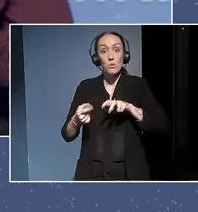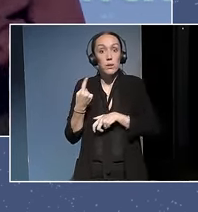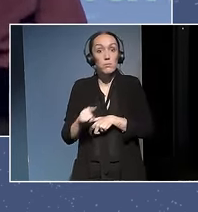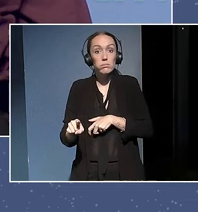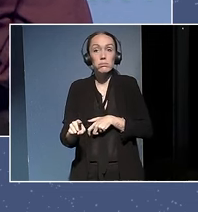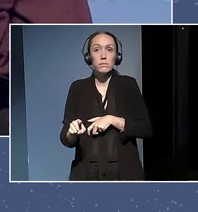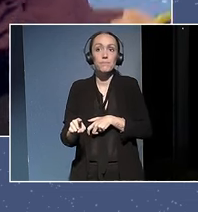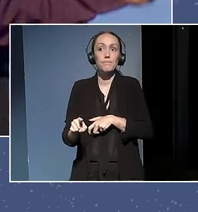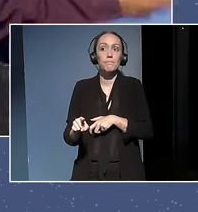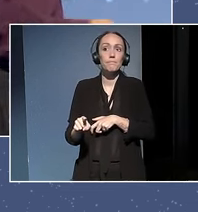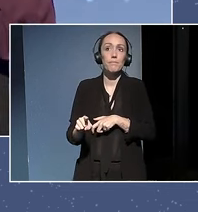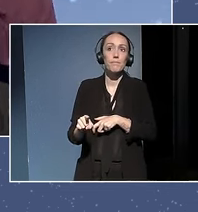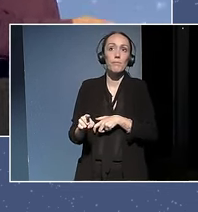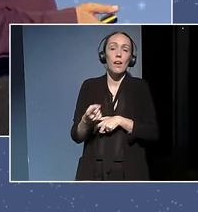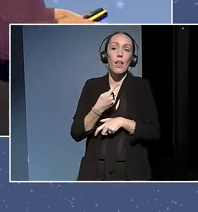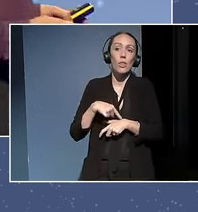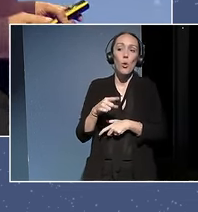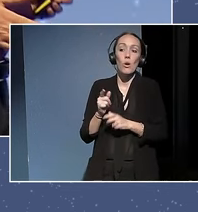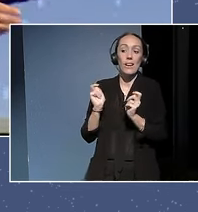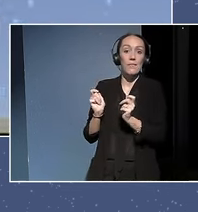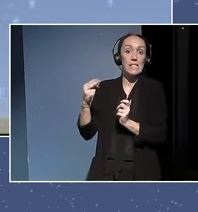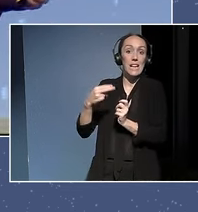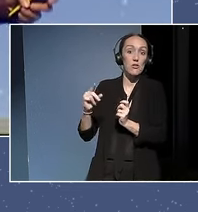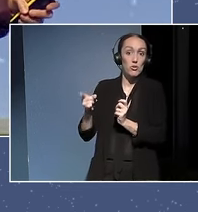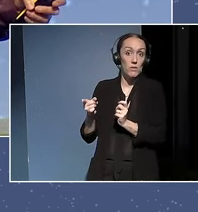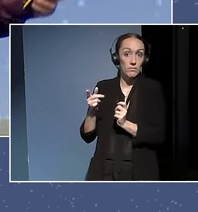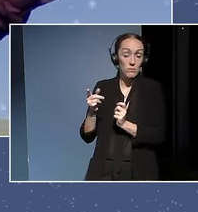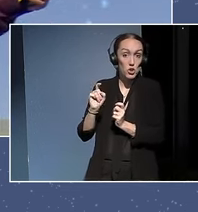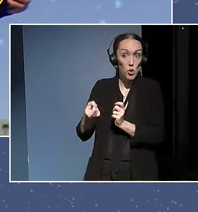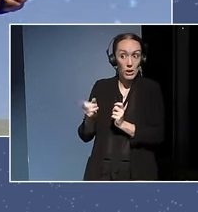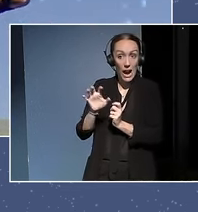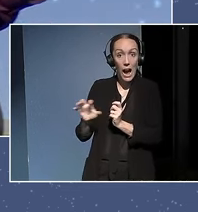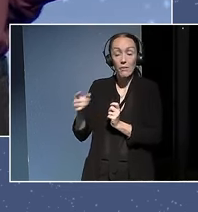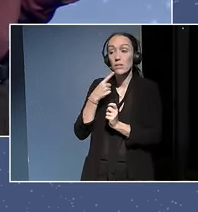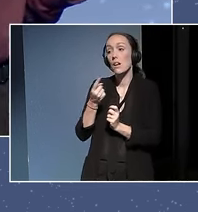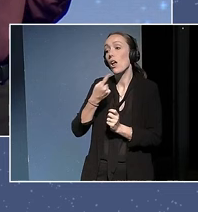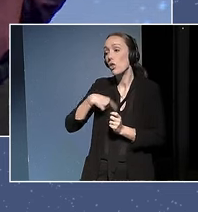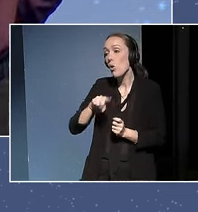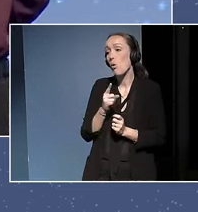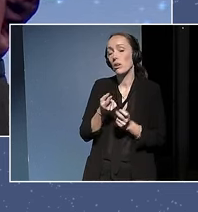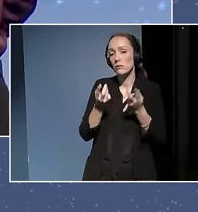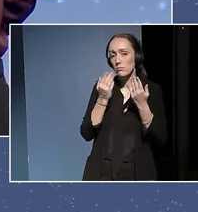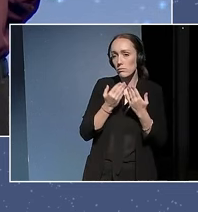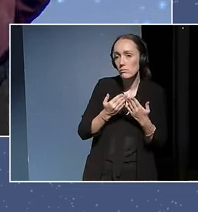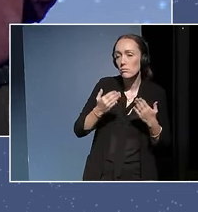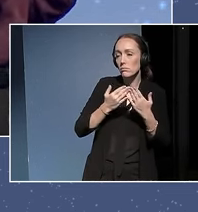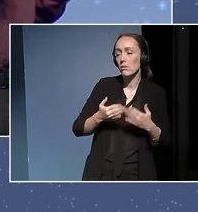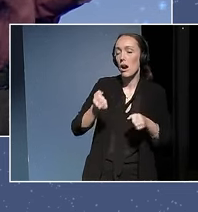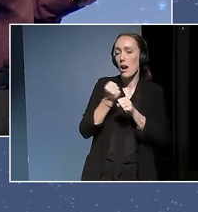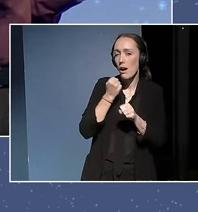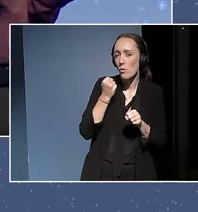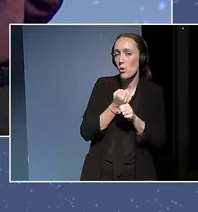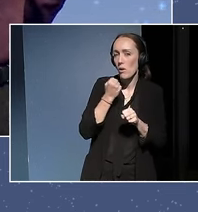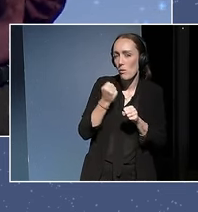Geographic ragazzi Noi stiamo lavorando tantissimo su questo fossile anche a livello scientifico ci promettete che